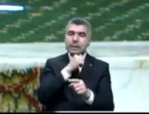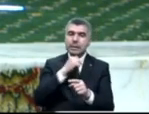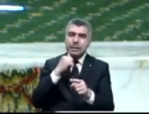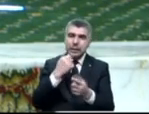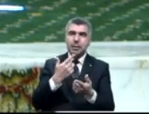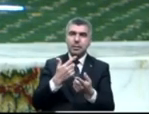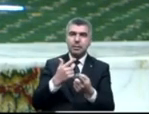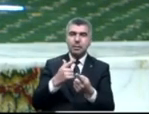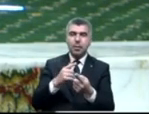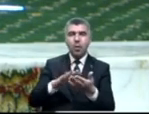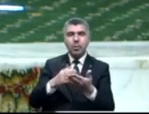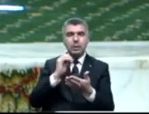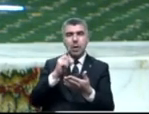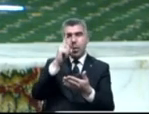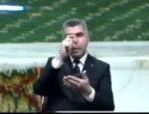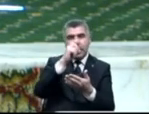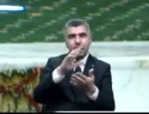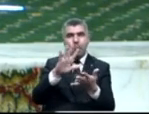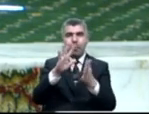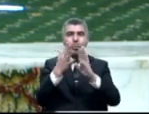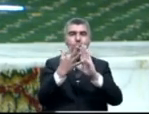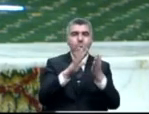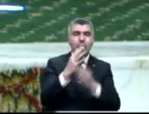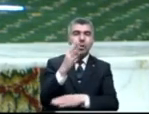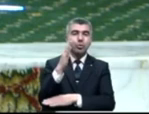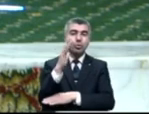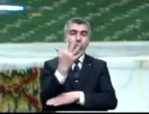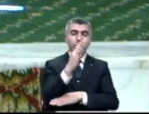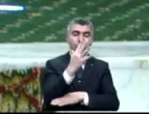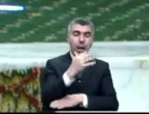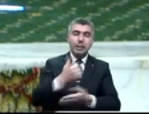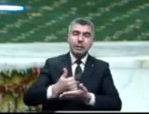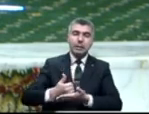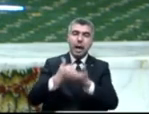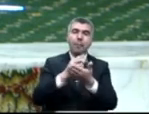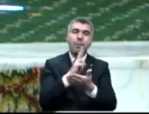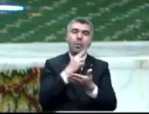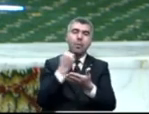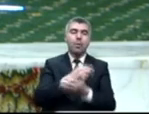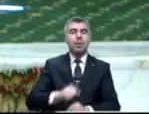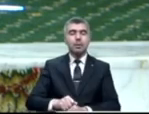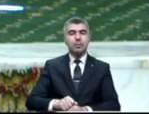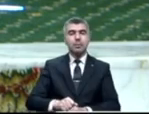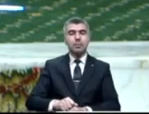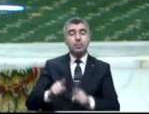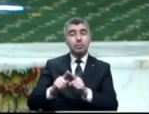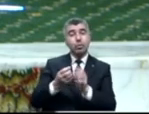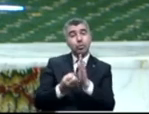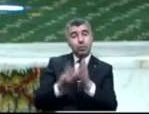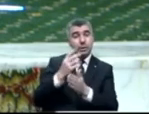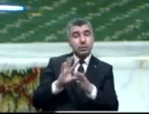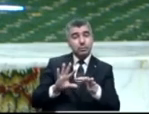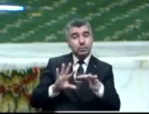وبرنامج الضمان متعدد المخاطر المناخية للأشجار المثمرة بدعم من طرف الدولة. إلا أنه من أجل تطوير